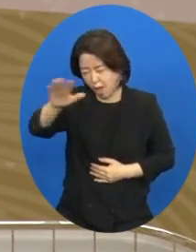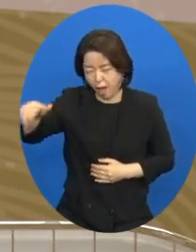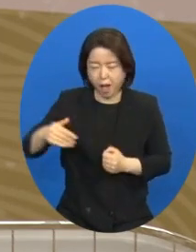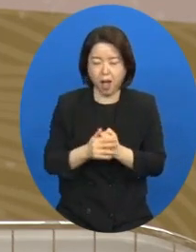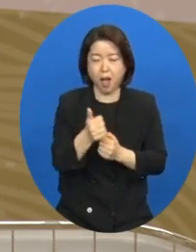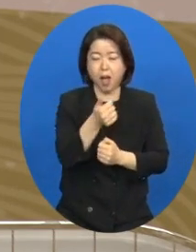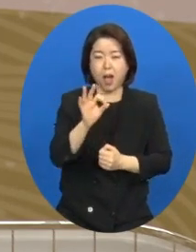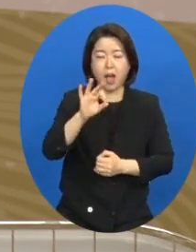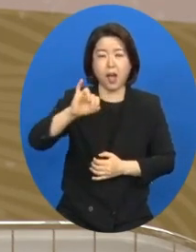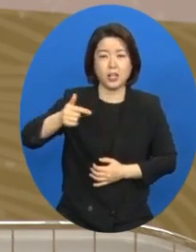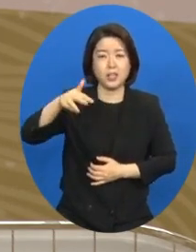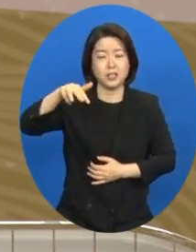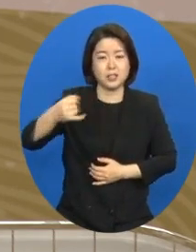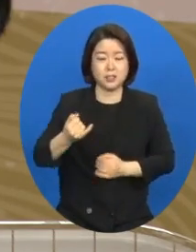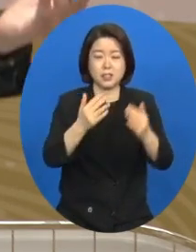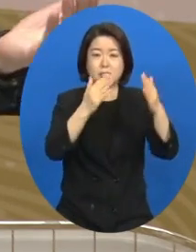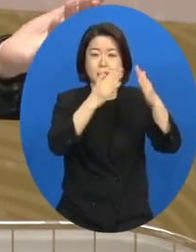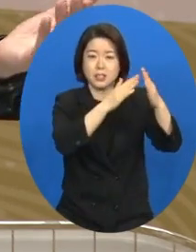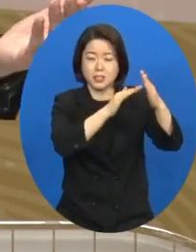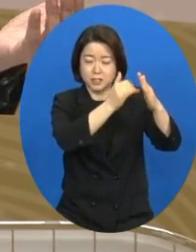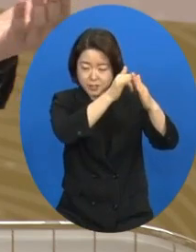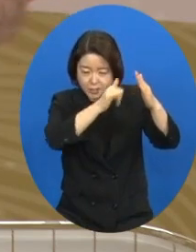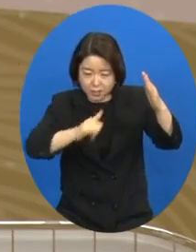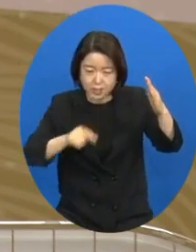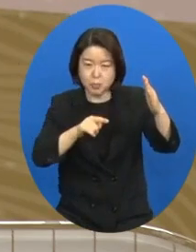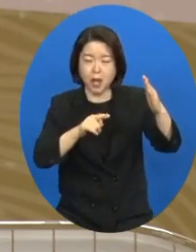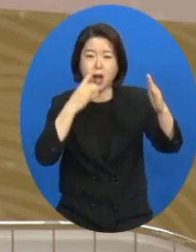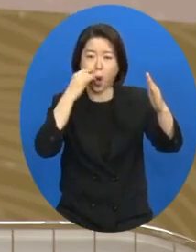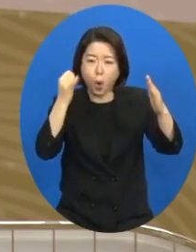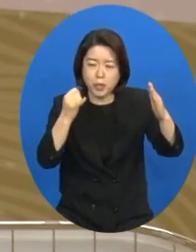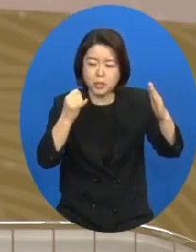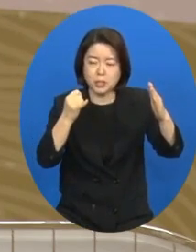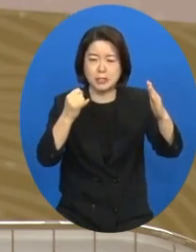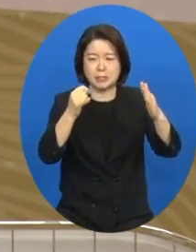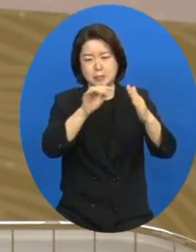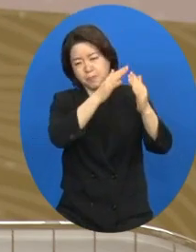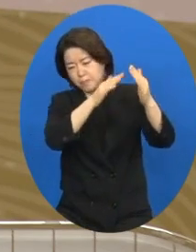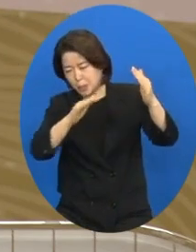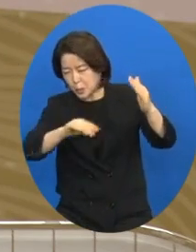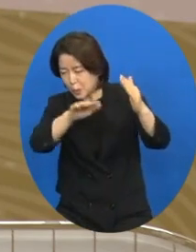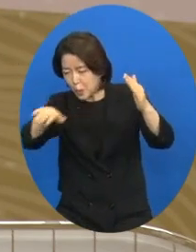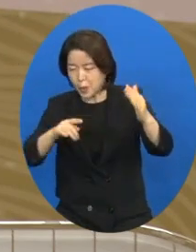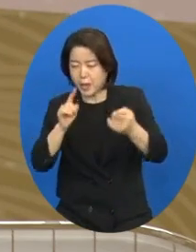집안의 이야기와 그 하인츠 와 그 어머니 그 흔적만 있어요